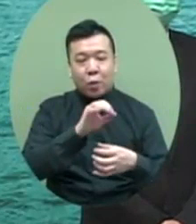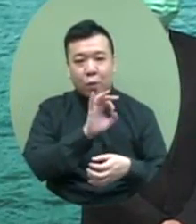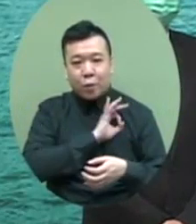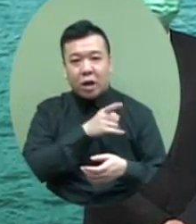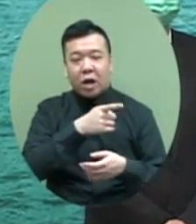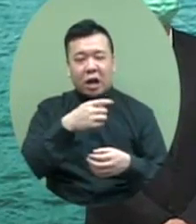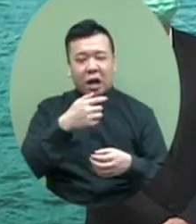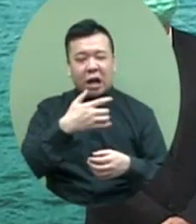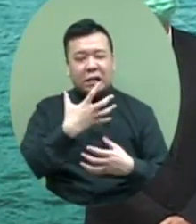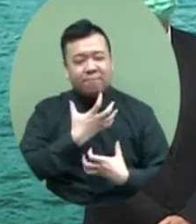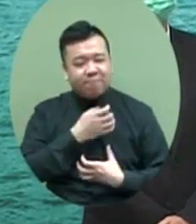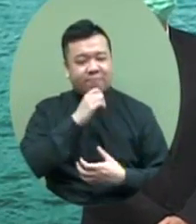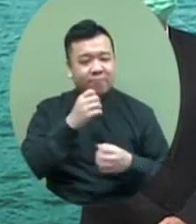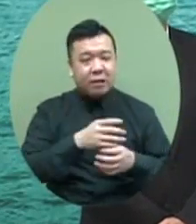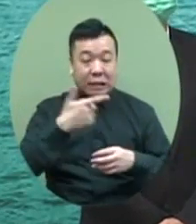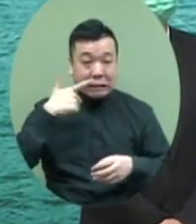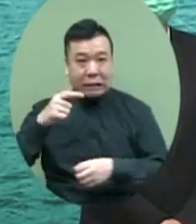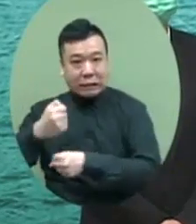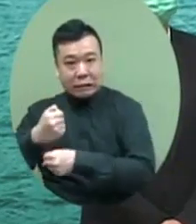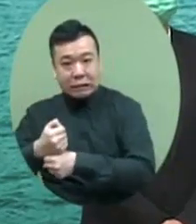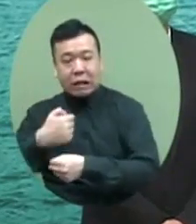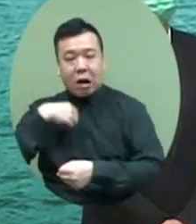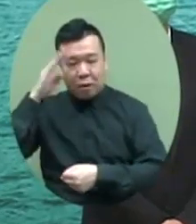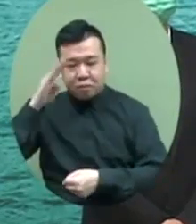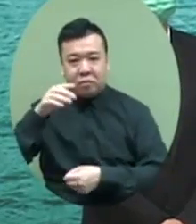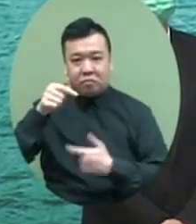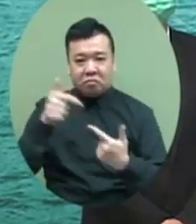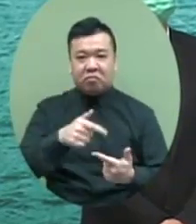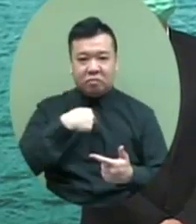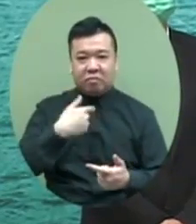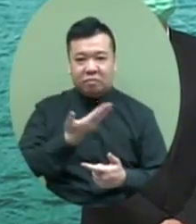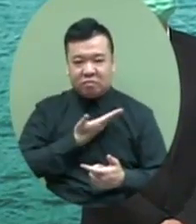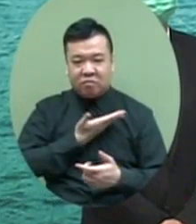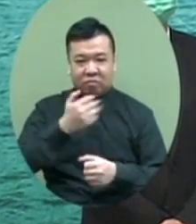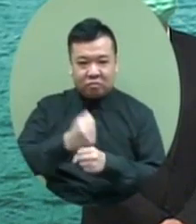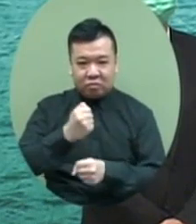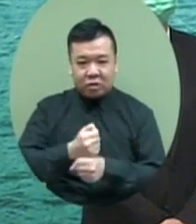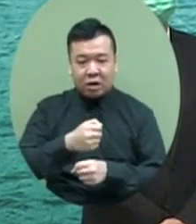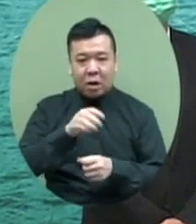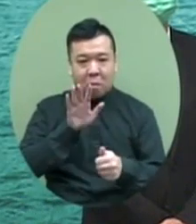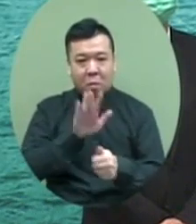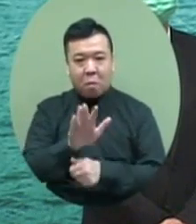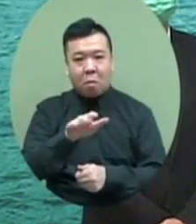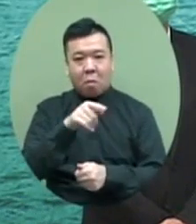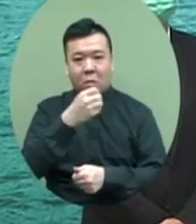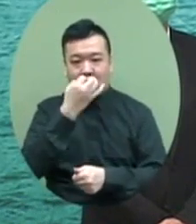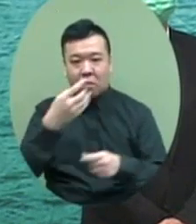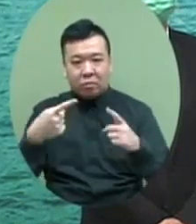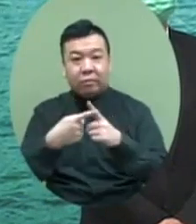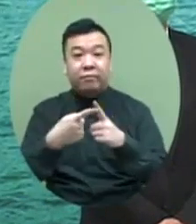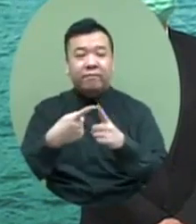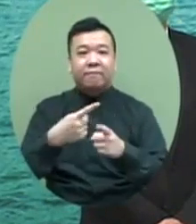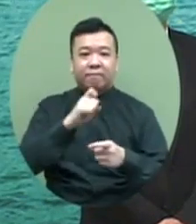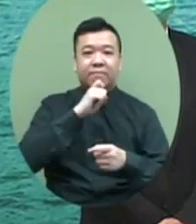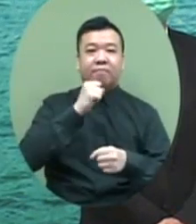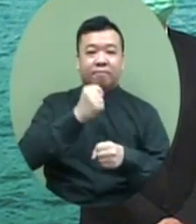是不捨得。但是在新的崗位，我們會一直會是秉持我們的初心，為我們香港的市民去謀